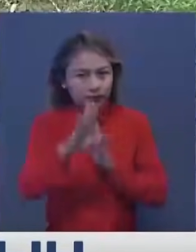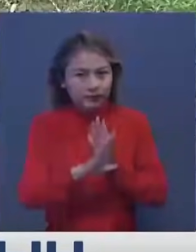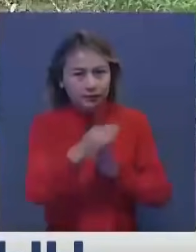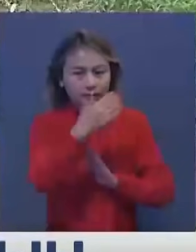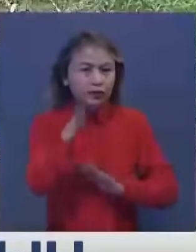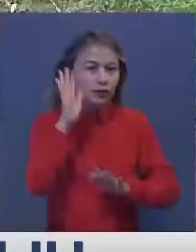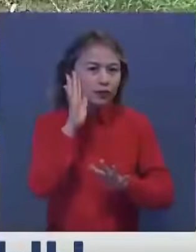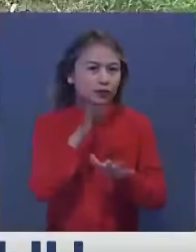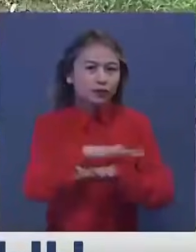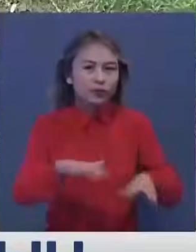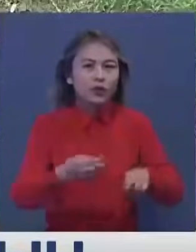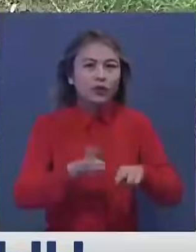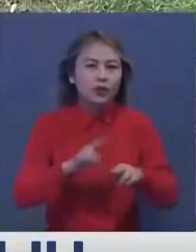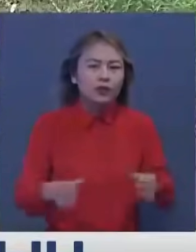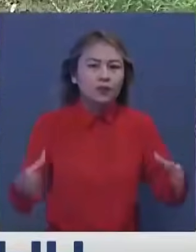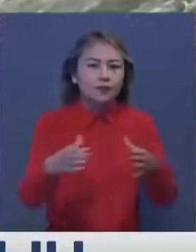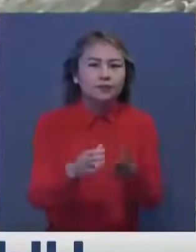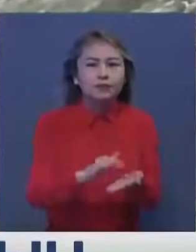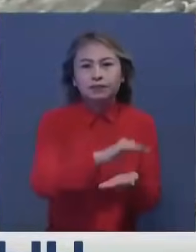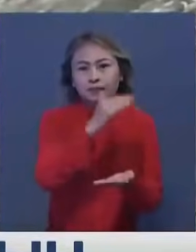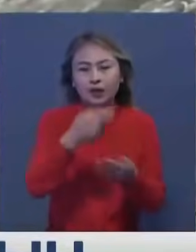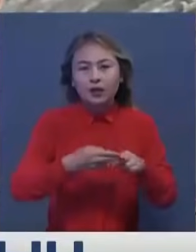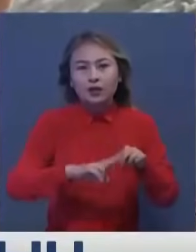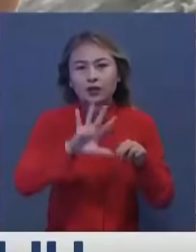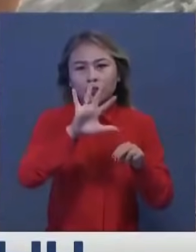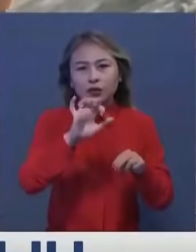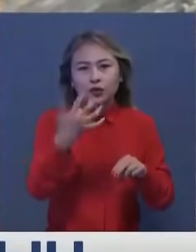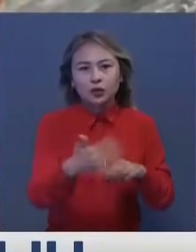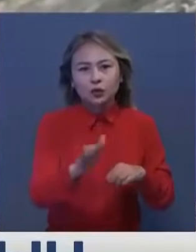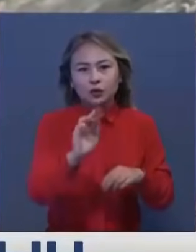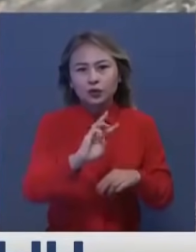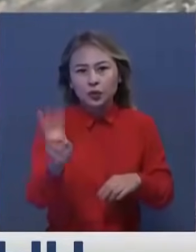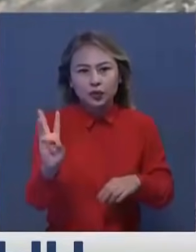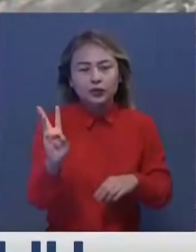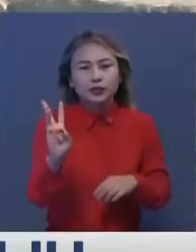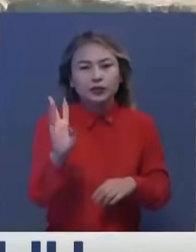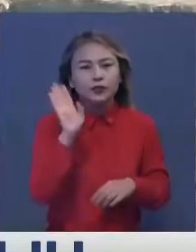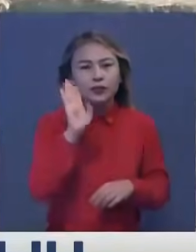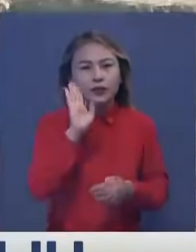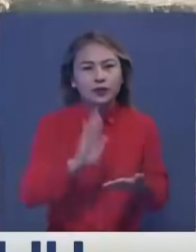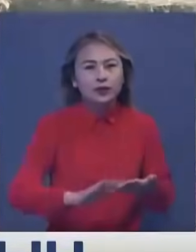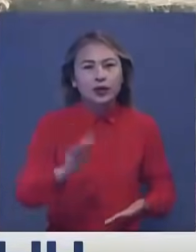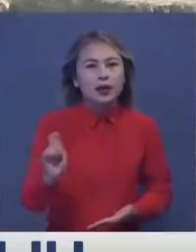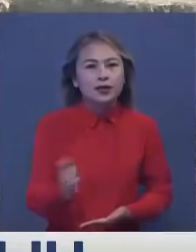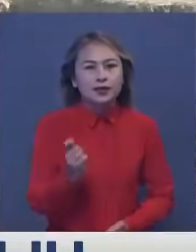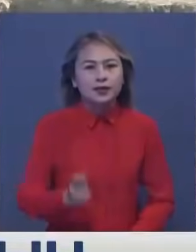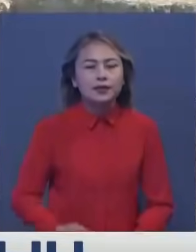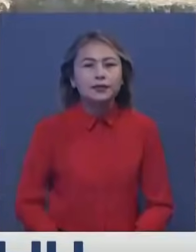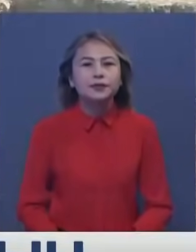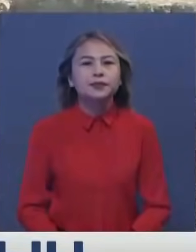қоймасына жайылған су көлемі былтырғымен салыстырғанда 550 миллион текше метрге аз.